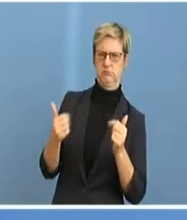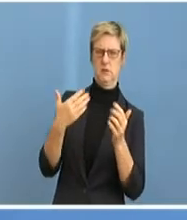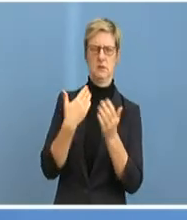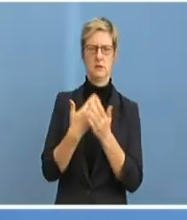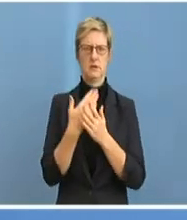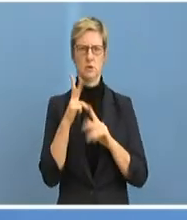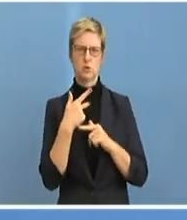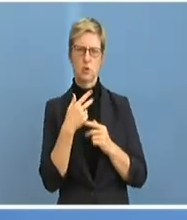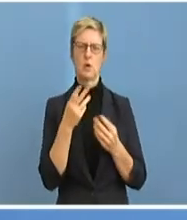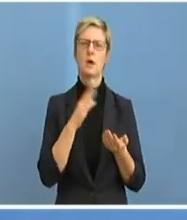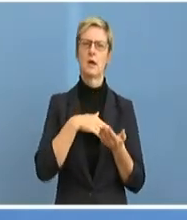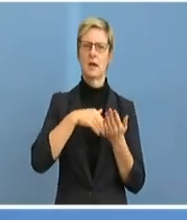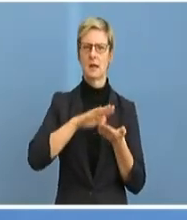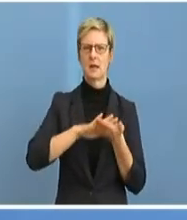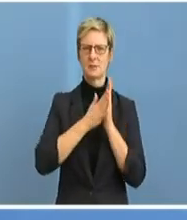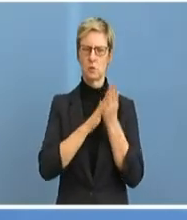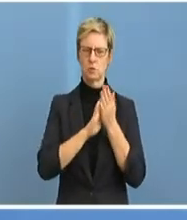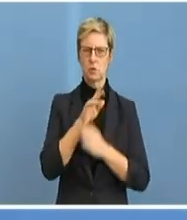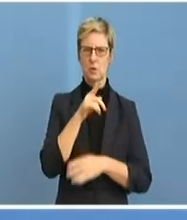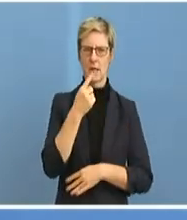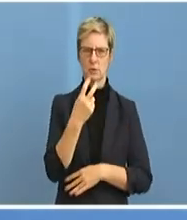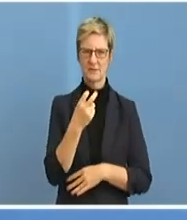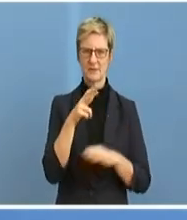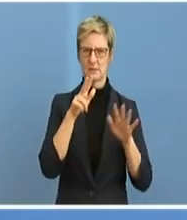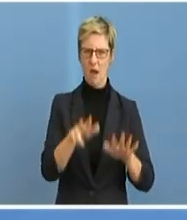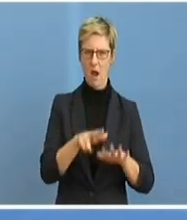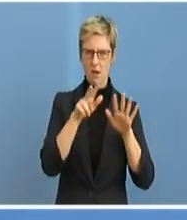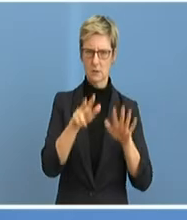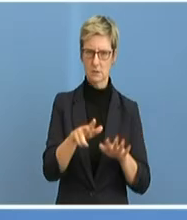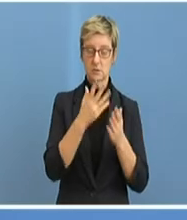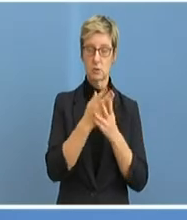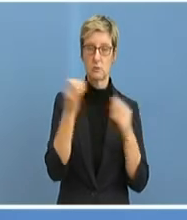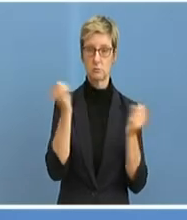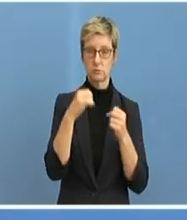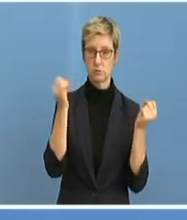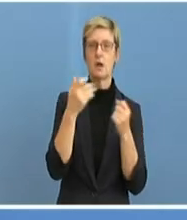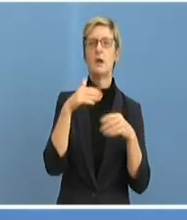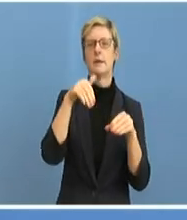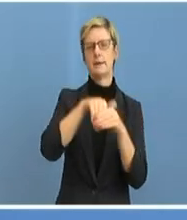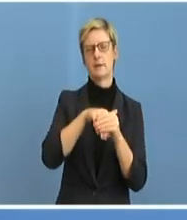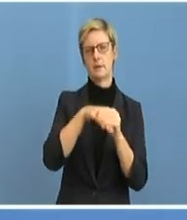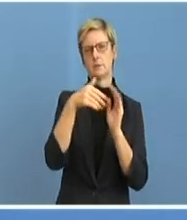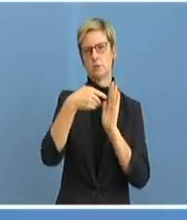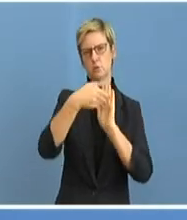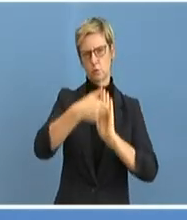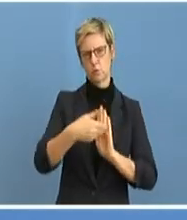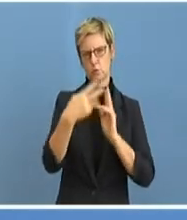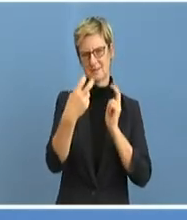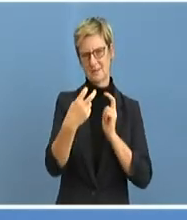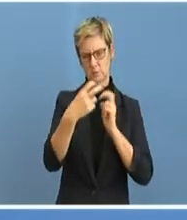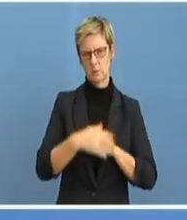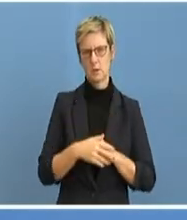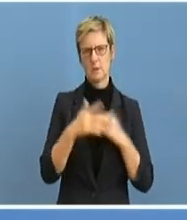Resolution 2118, dessen Implementierung Gegenstand der Sitzung war, am 27. September